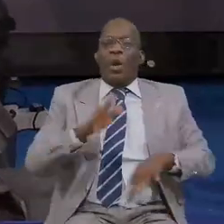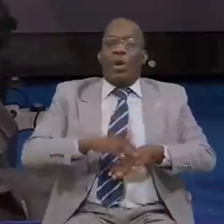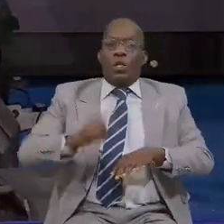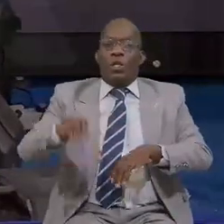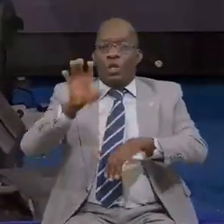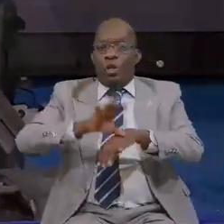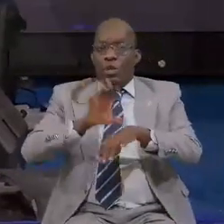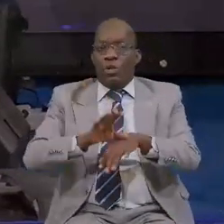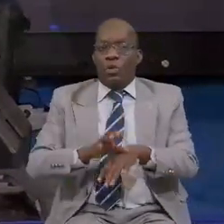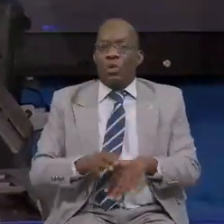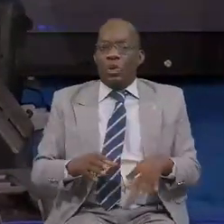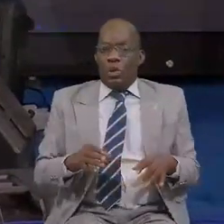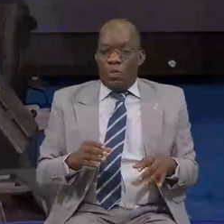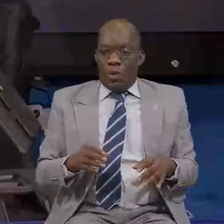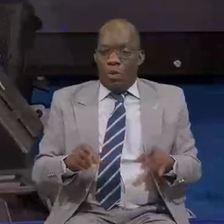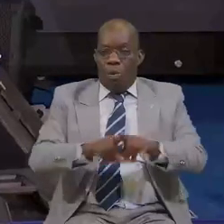la communauté. Mais